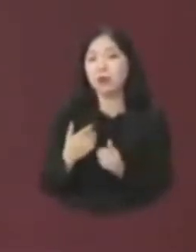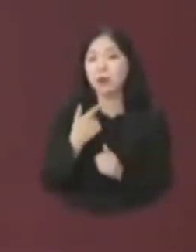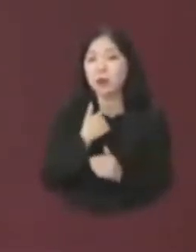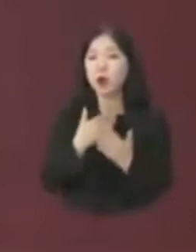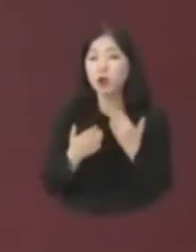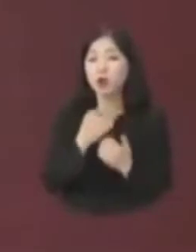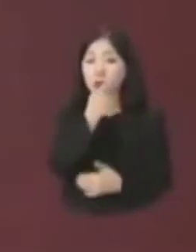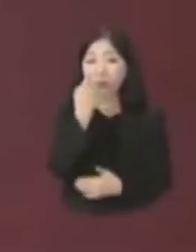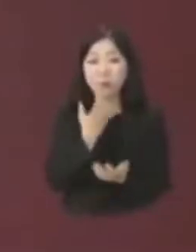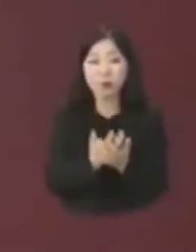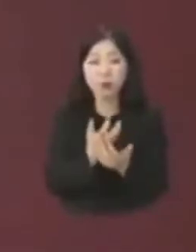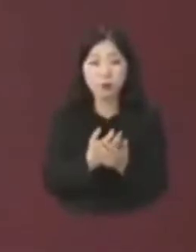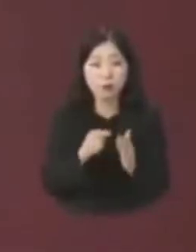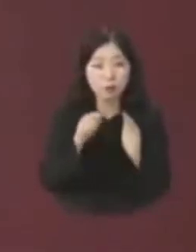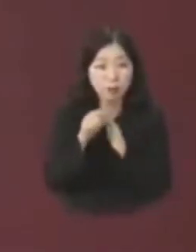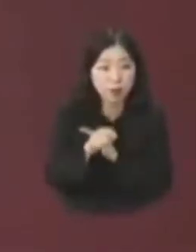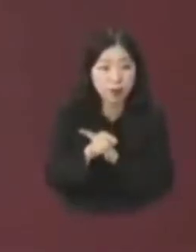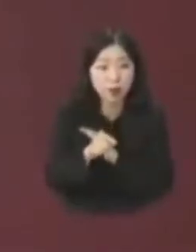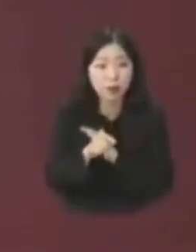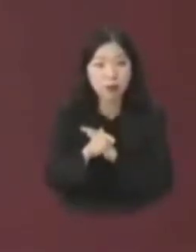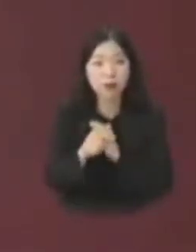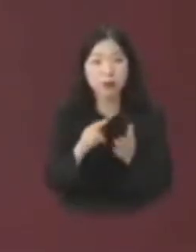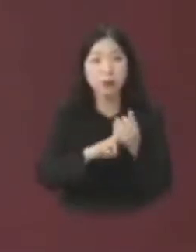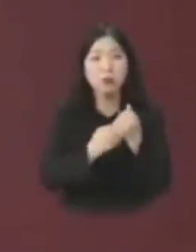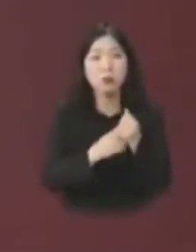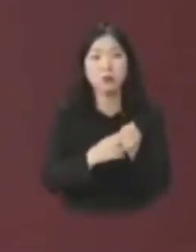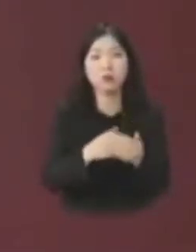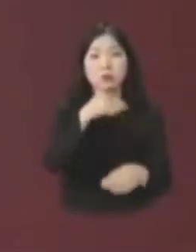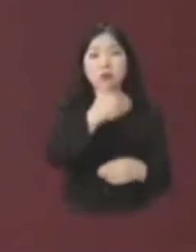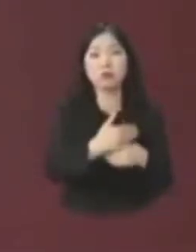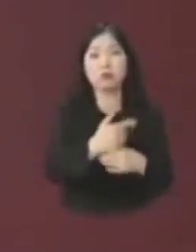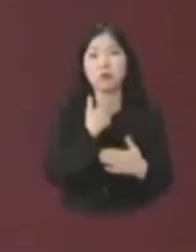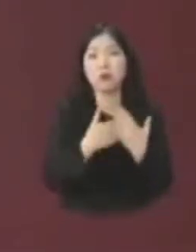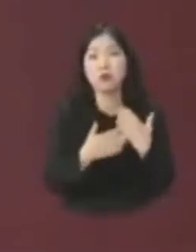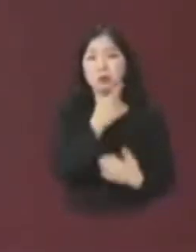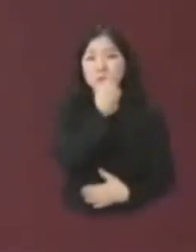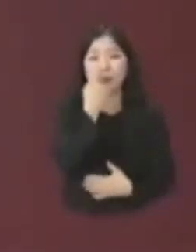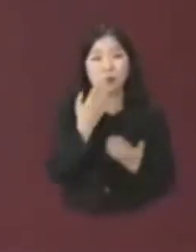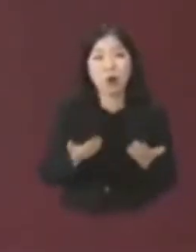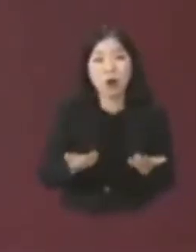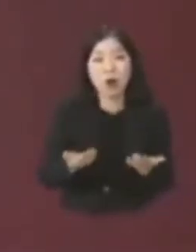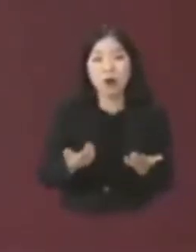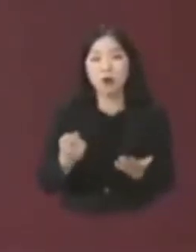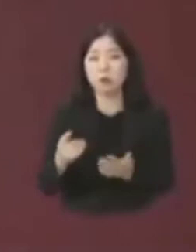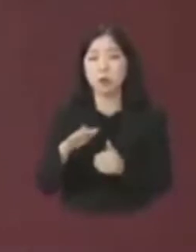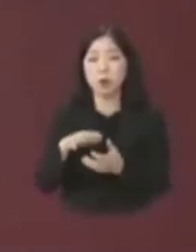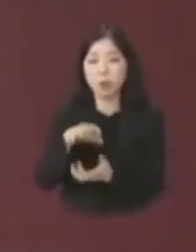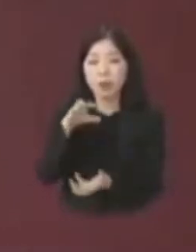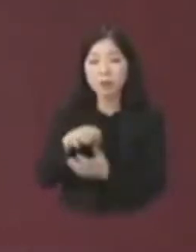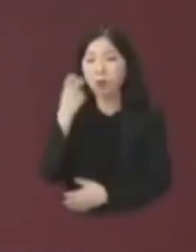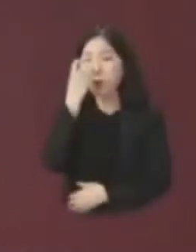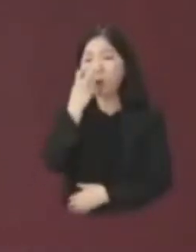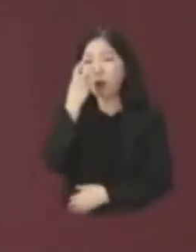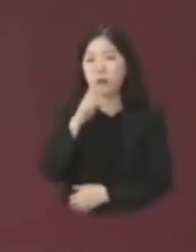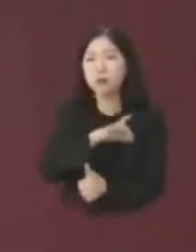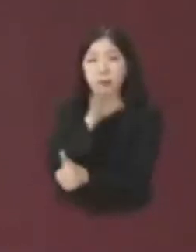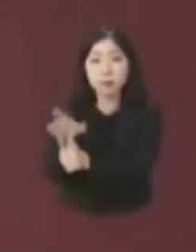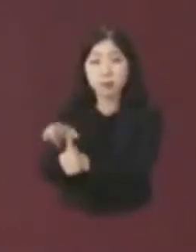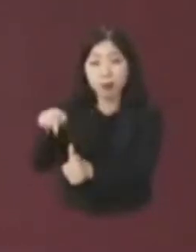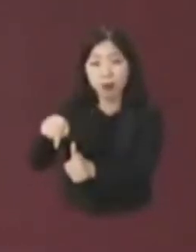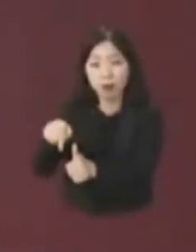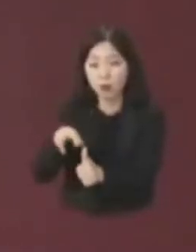떼러 갔더니 미용실이 문을 닫았어요. 그럼 경력 증명을 뗄 수가 없습니다. 그런 데이터를 관리해 주면 그런 데이터를